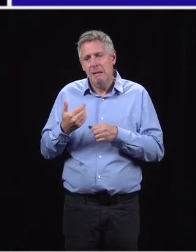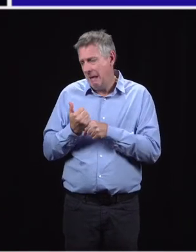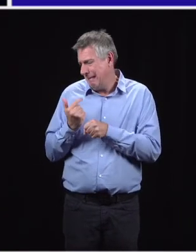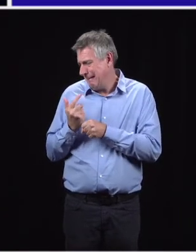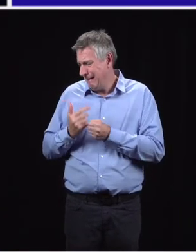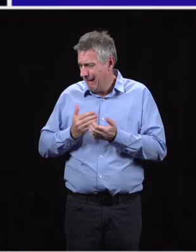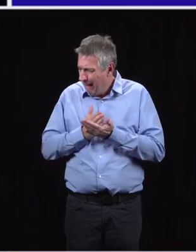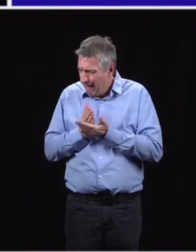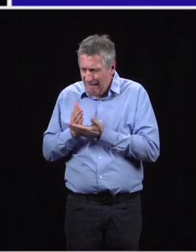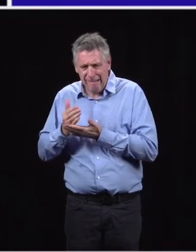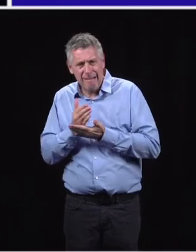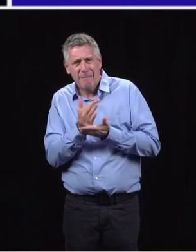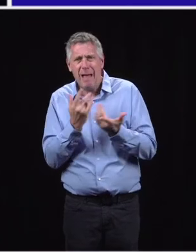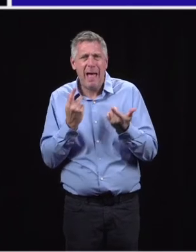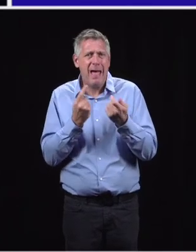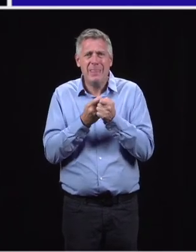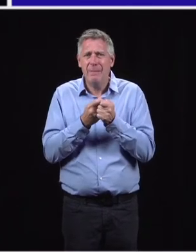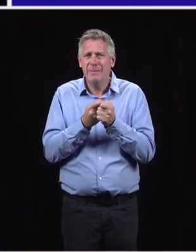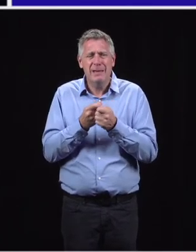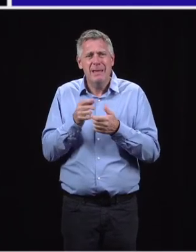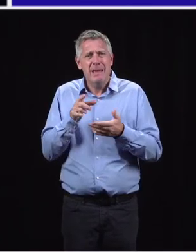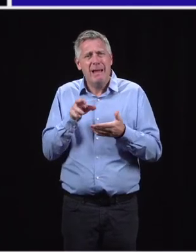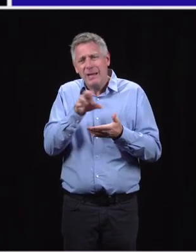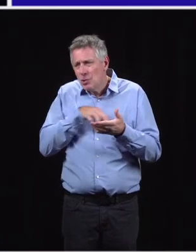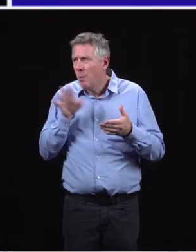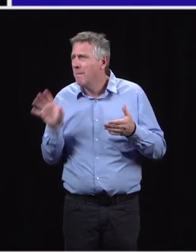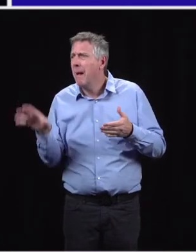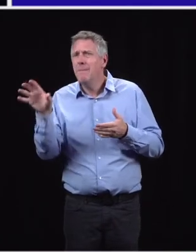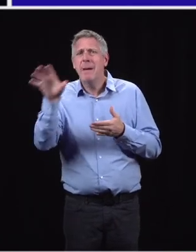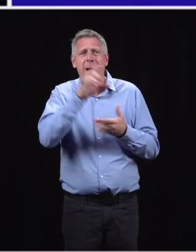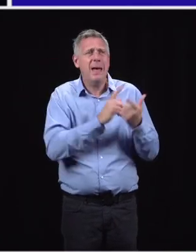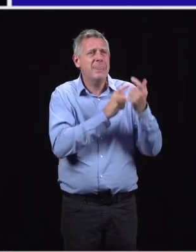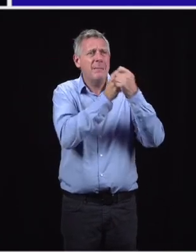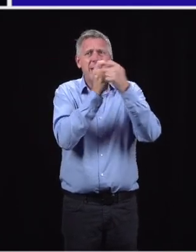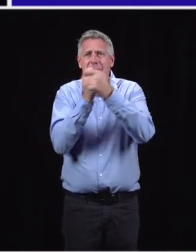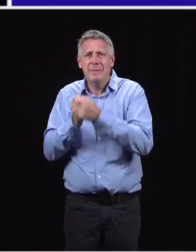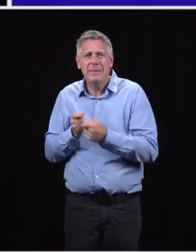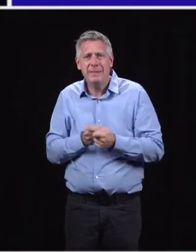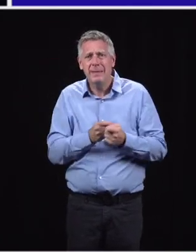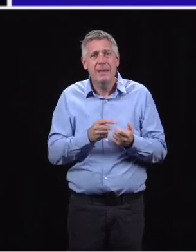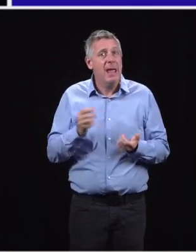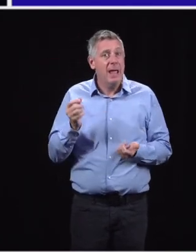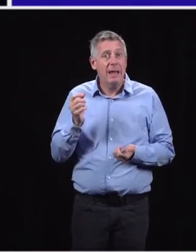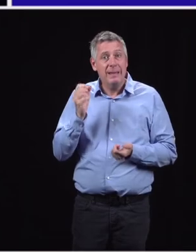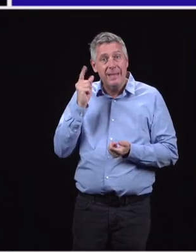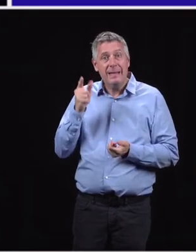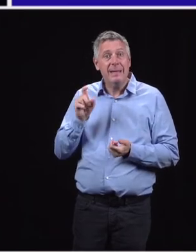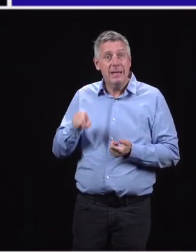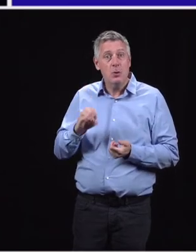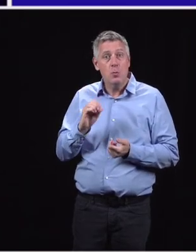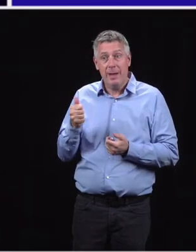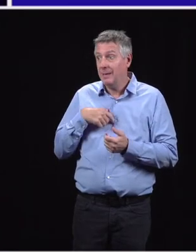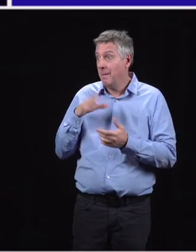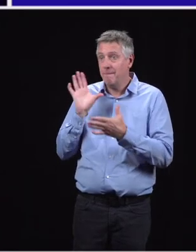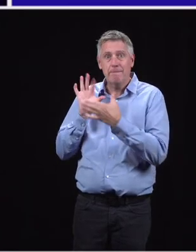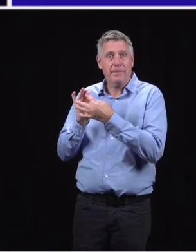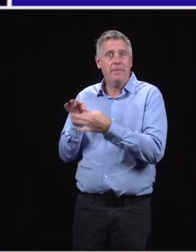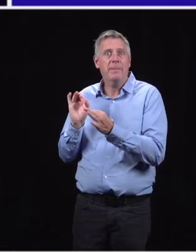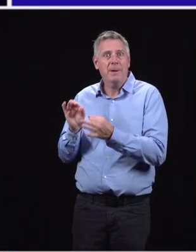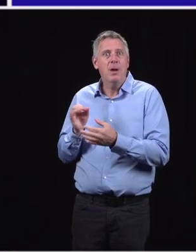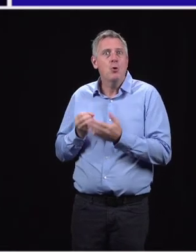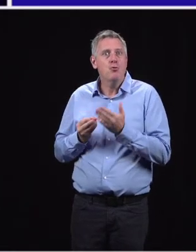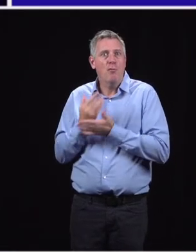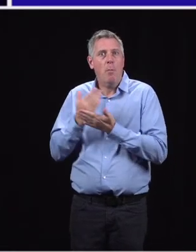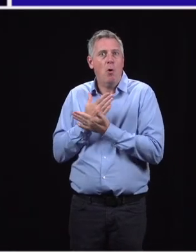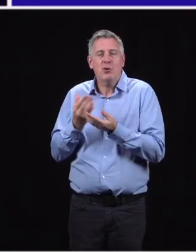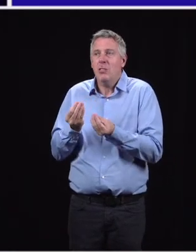pour que ce soit beaucoup plus adapté au défi des territoires et ça on l'a retrouvé chez Déclic et on a été immédiatement séduit par le par ce nouveau projet oui vous avez raison de le